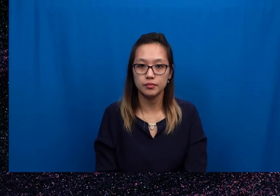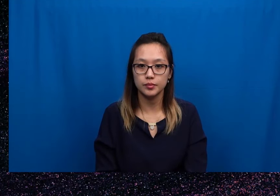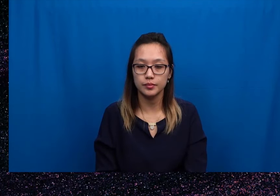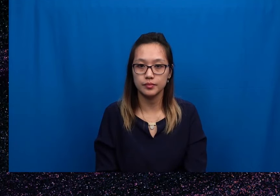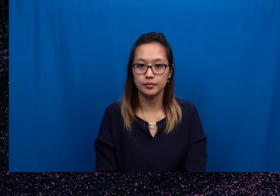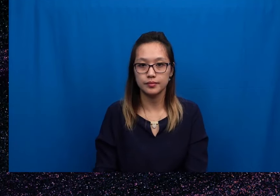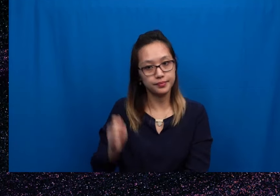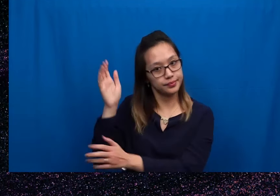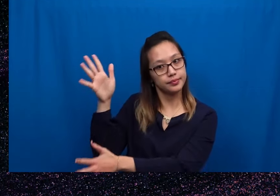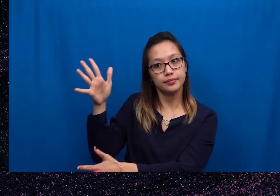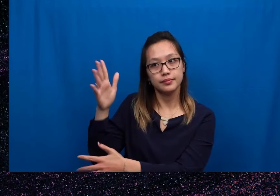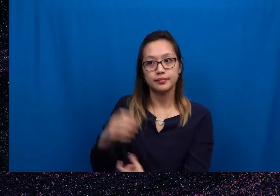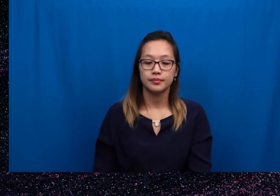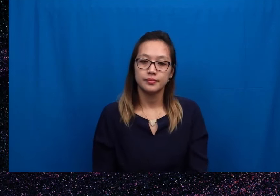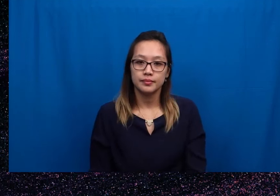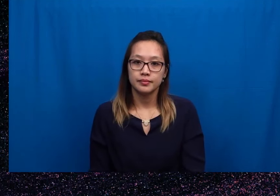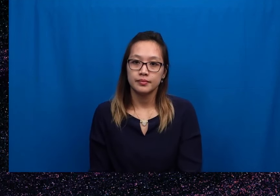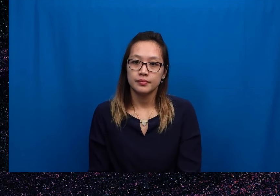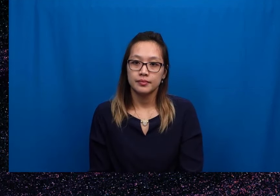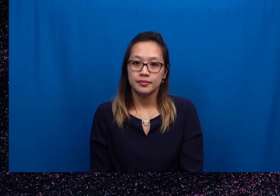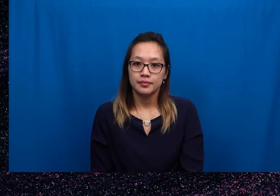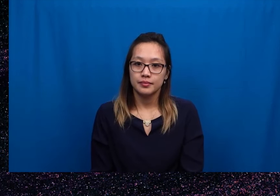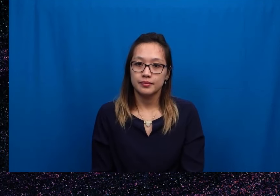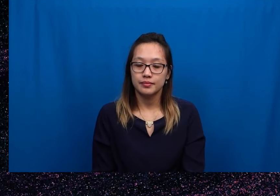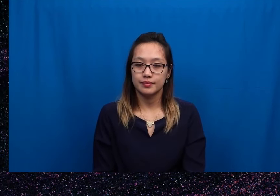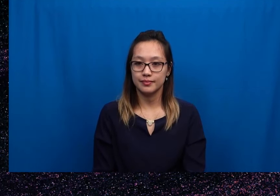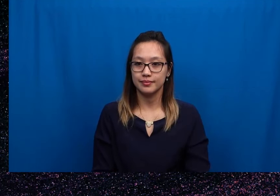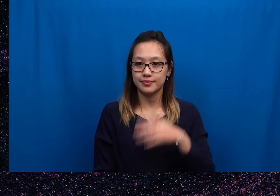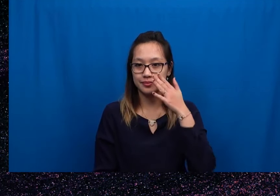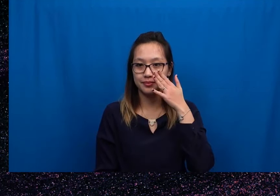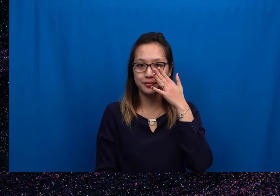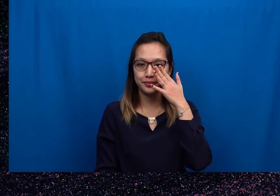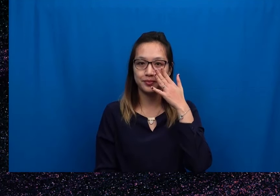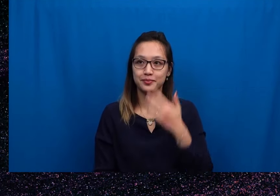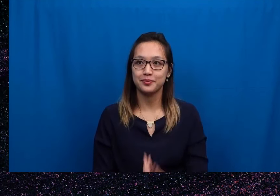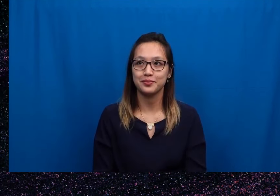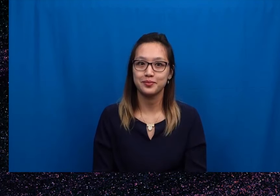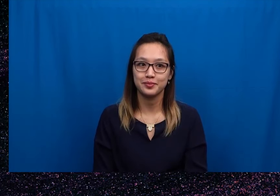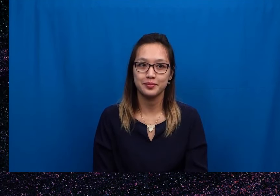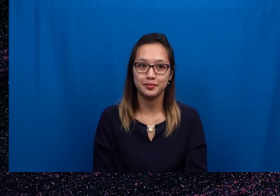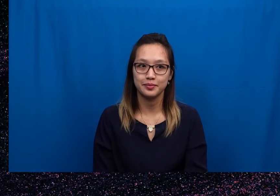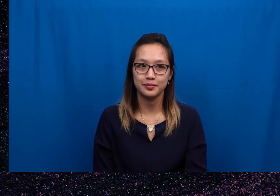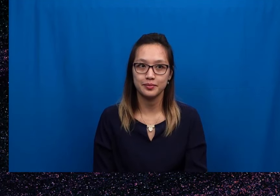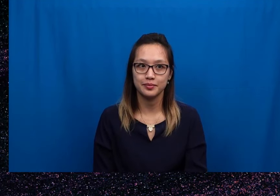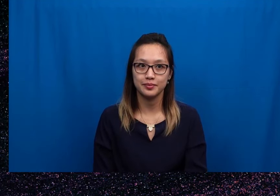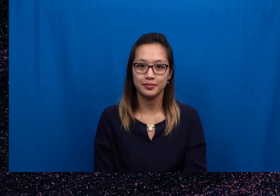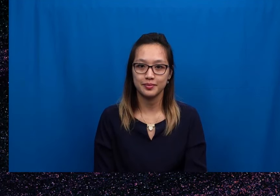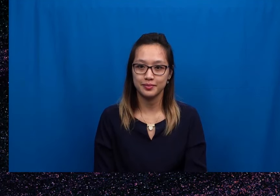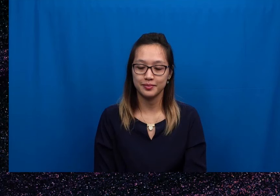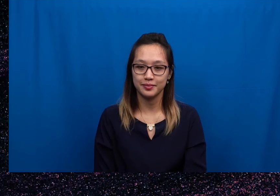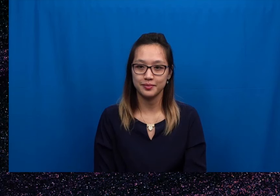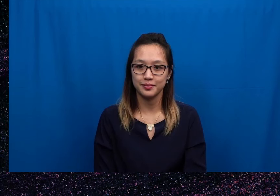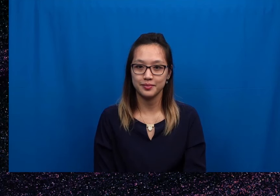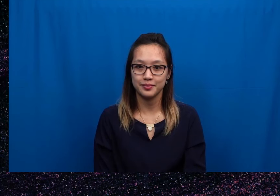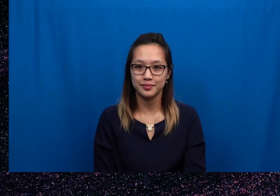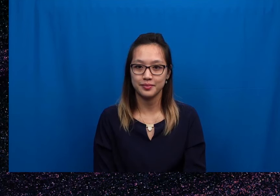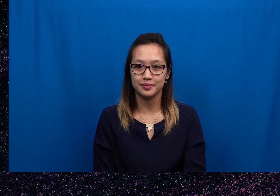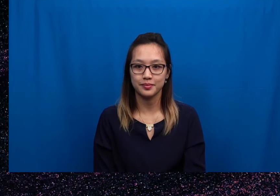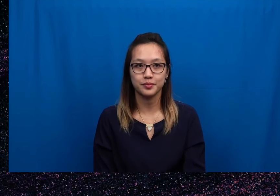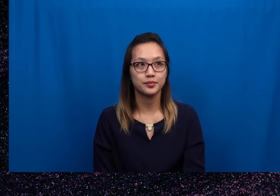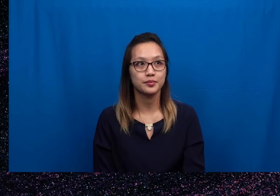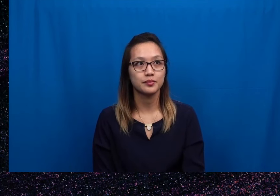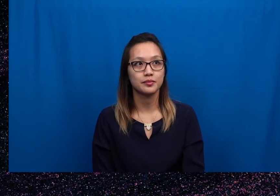pengikut-pengikut jalan Tuhan atau orang-orang Kristen pada waktu itu. Sampai mereka mati. Laki-laki dan perempuan kutangkap